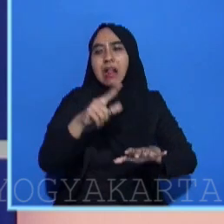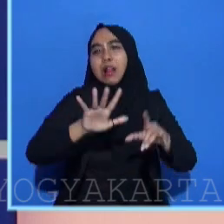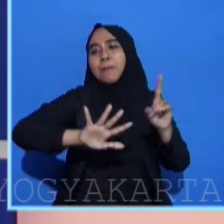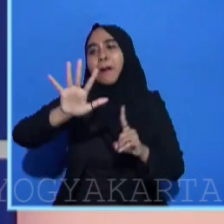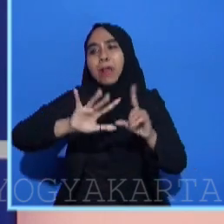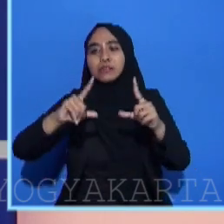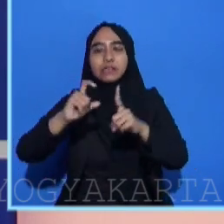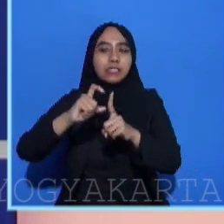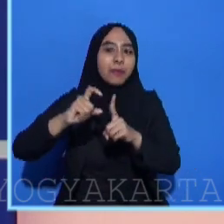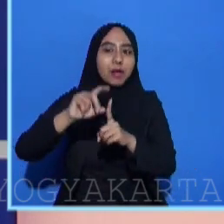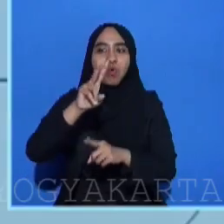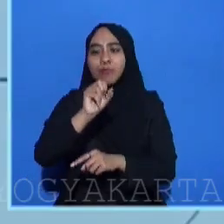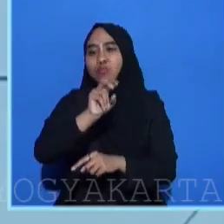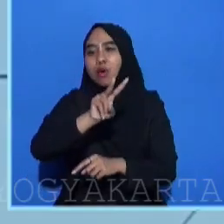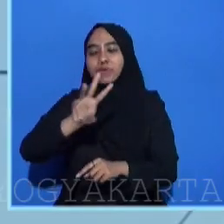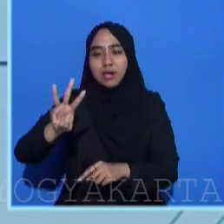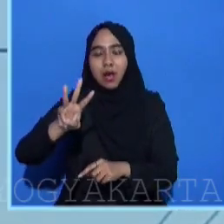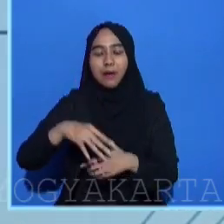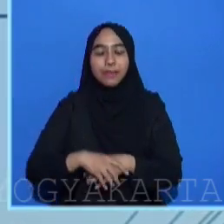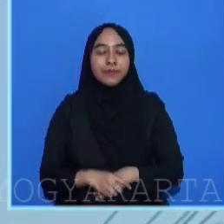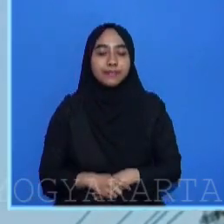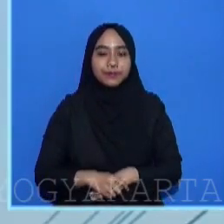Desember 2023 mendatang